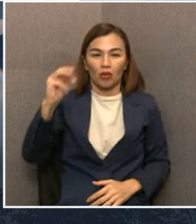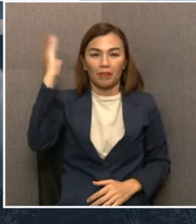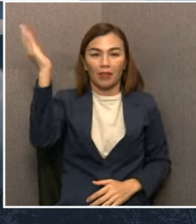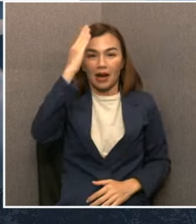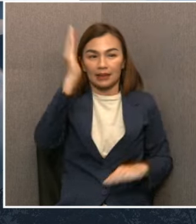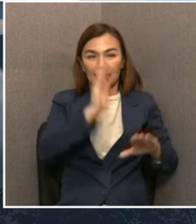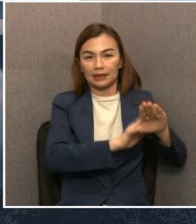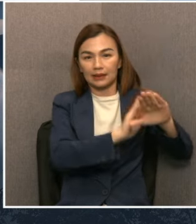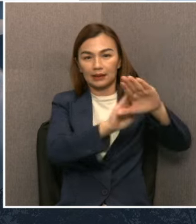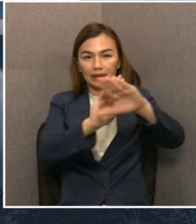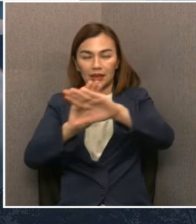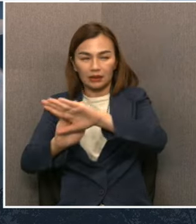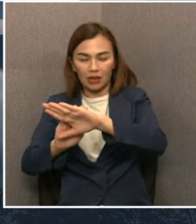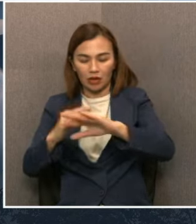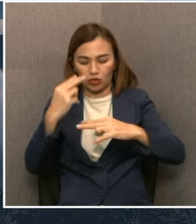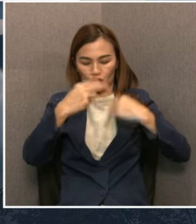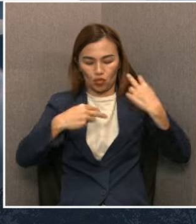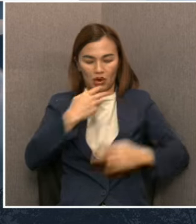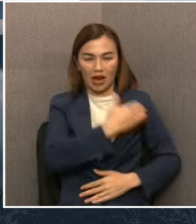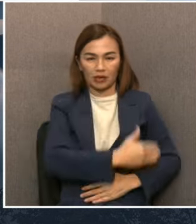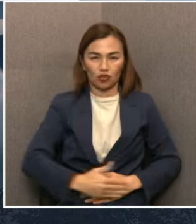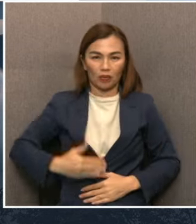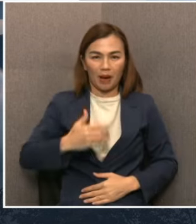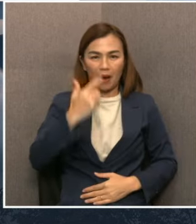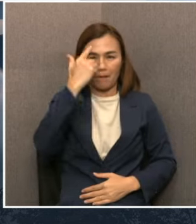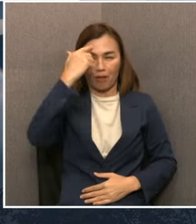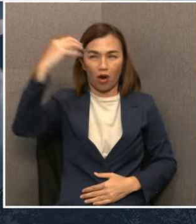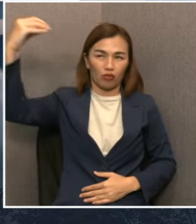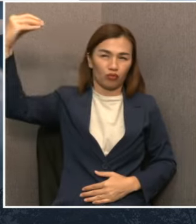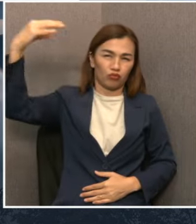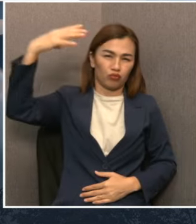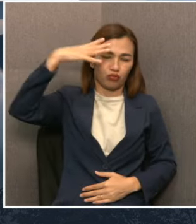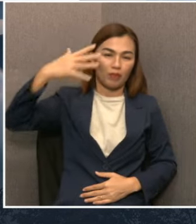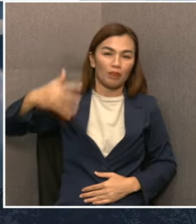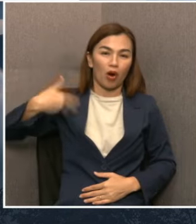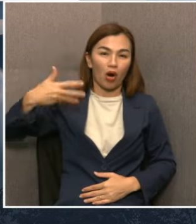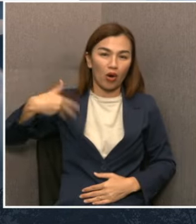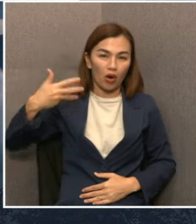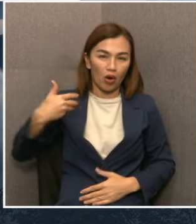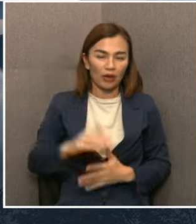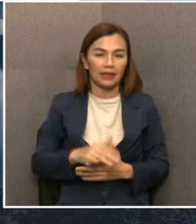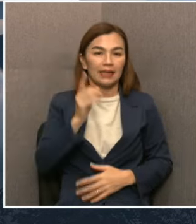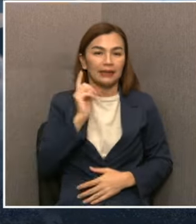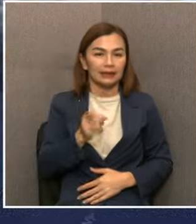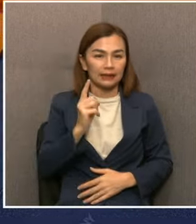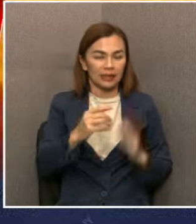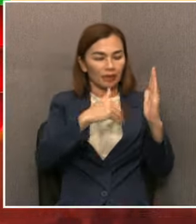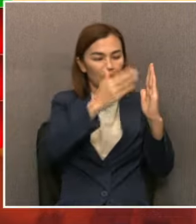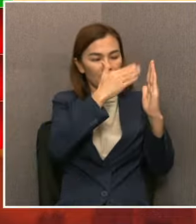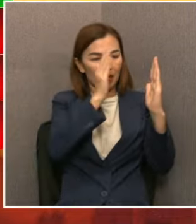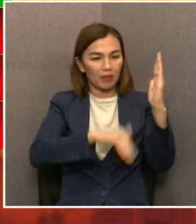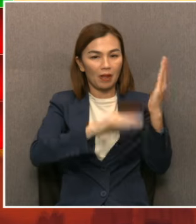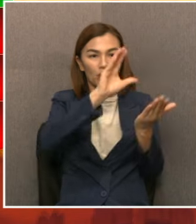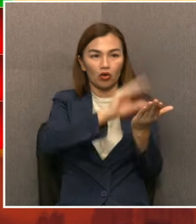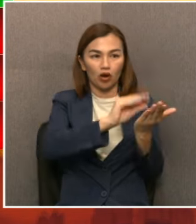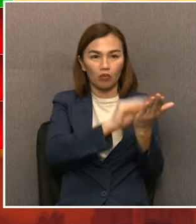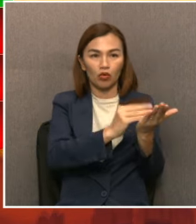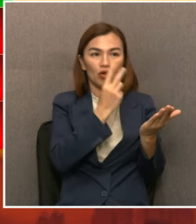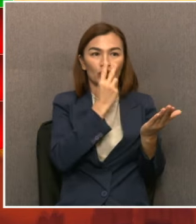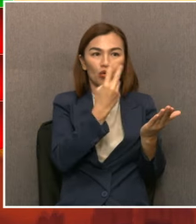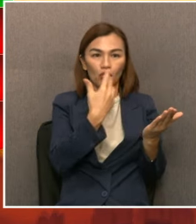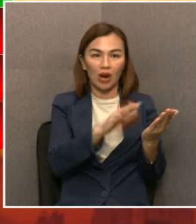สุขภาพในช่วงที่มีอากาศร้อนด้วยโดยคาดหมายว่าค่าดัชนีความร้อนสูงสุดเป็นรายภาคในวันนี้เนี่ยดัชนีความร้อนสูง